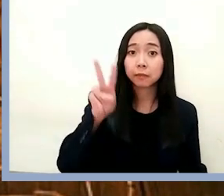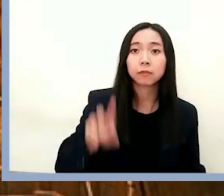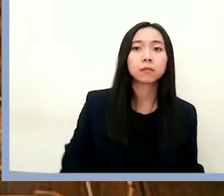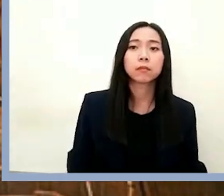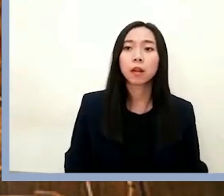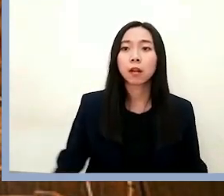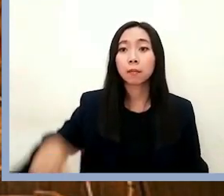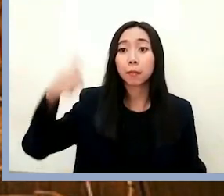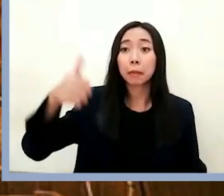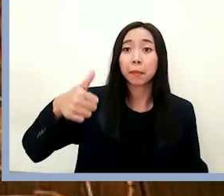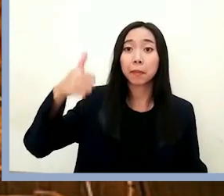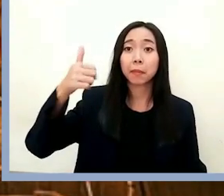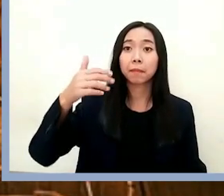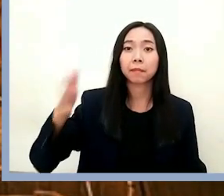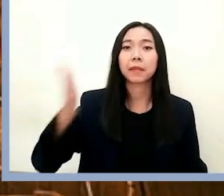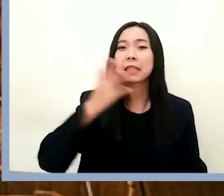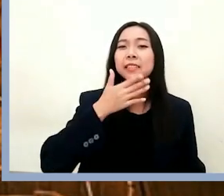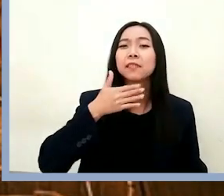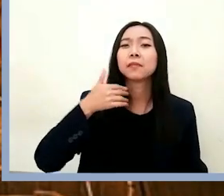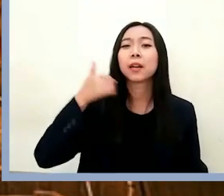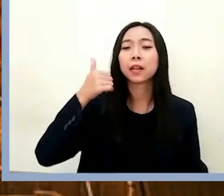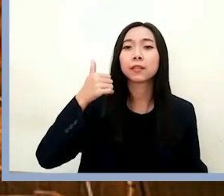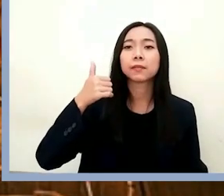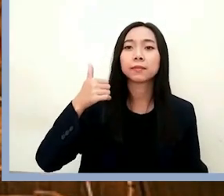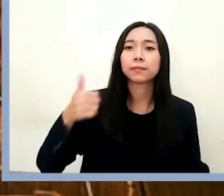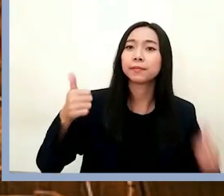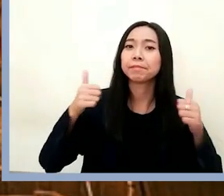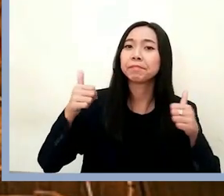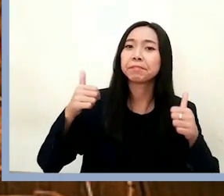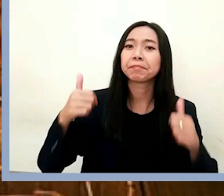yang begitu manis di depan banyak orang